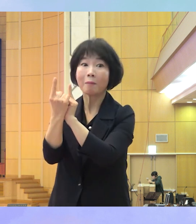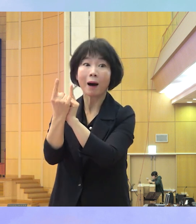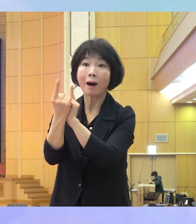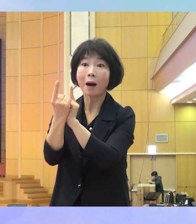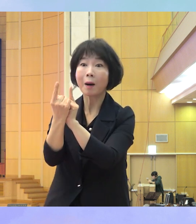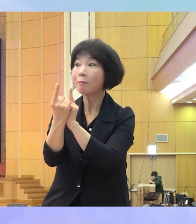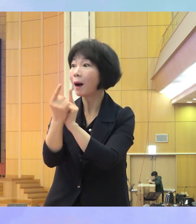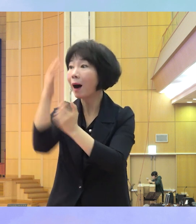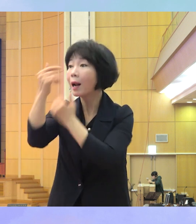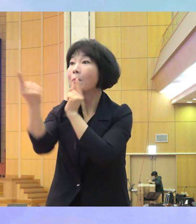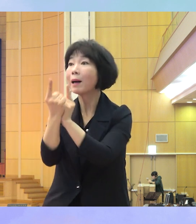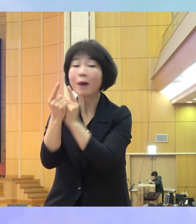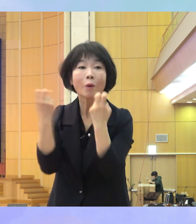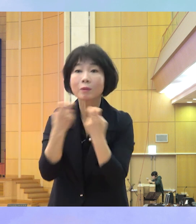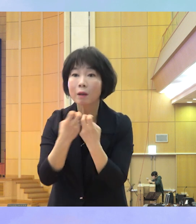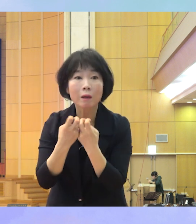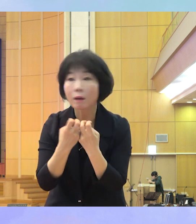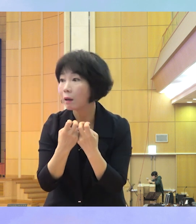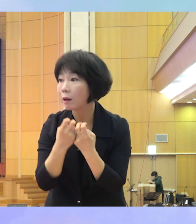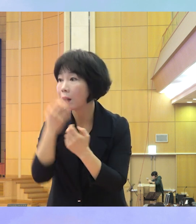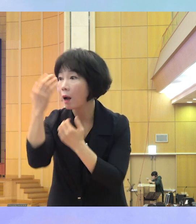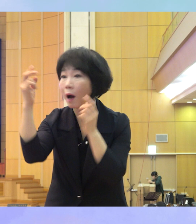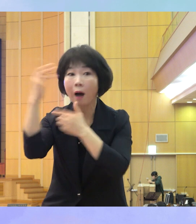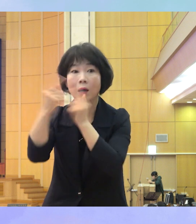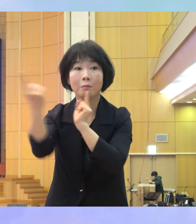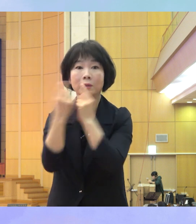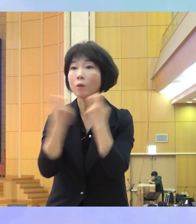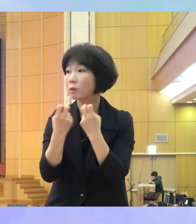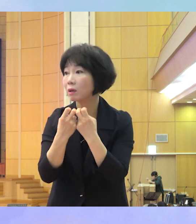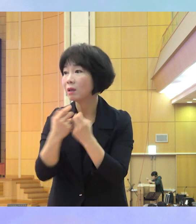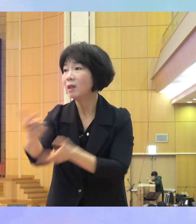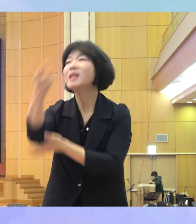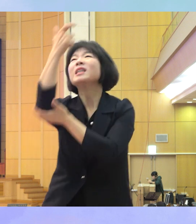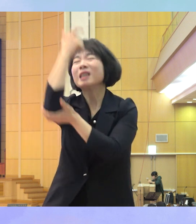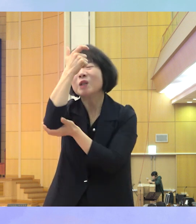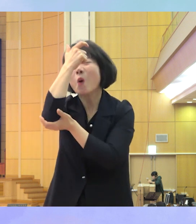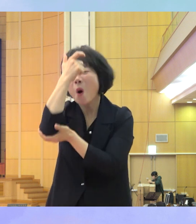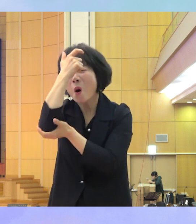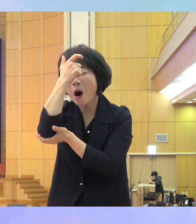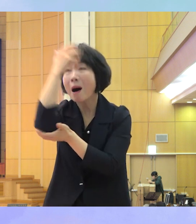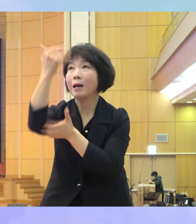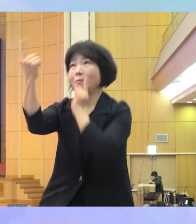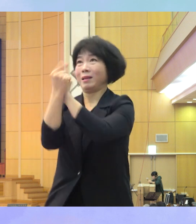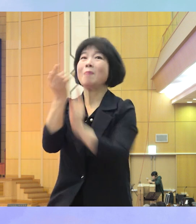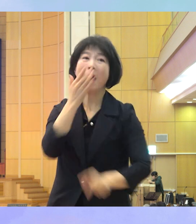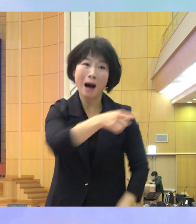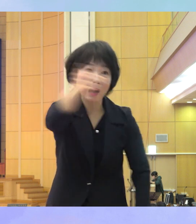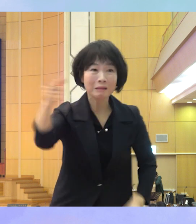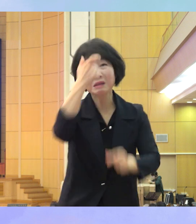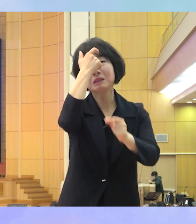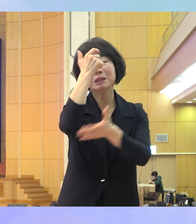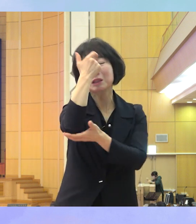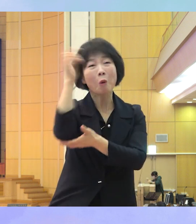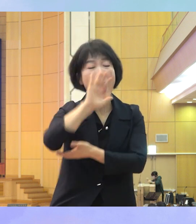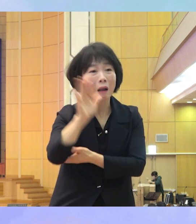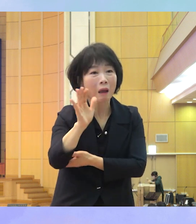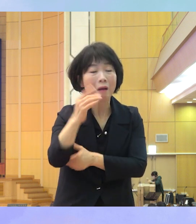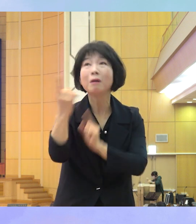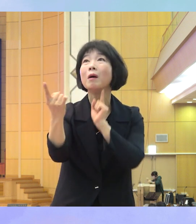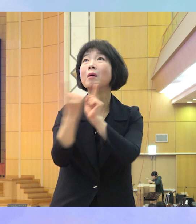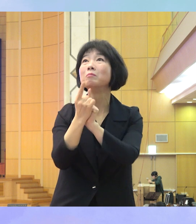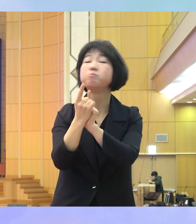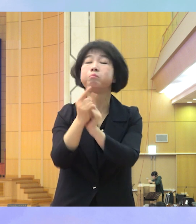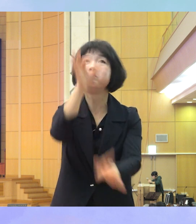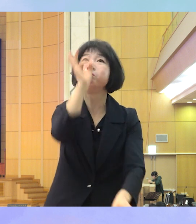거예요. 주님을 만날 수 있는, 기도할 수 있는 기회. 기도할지니라. 주님을 만날 수 있는